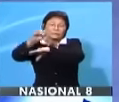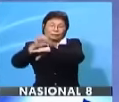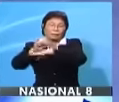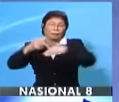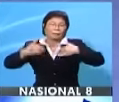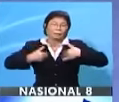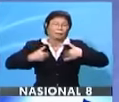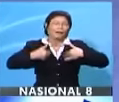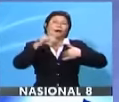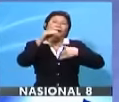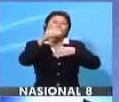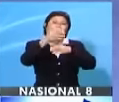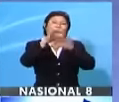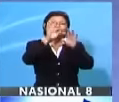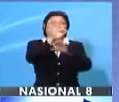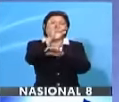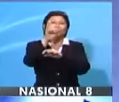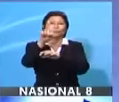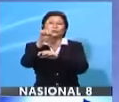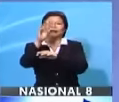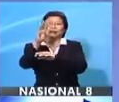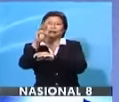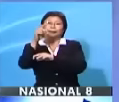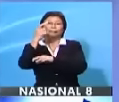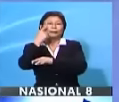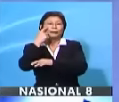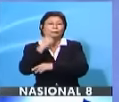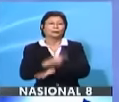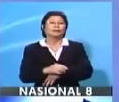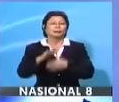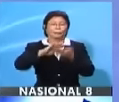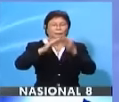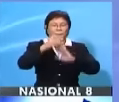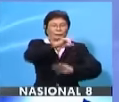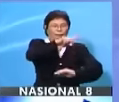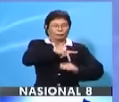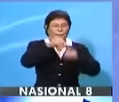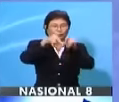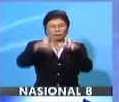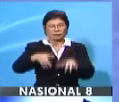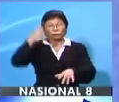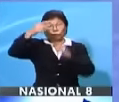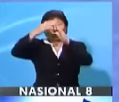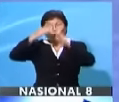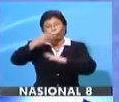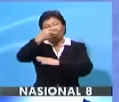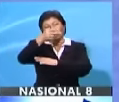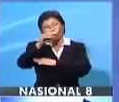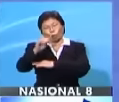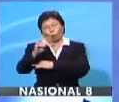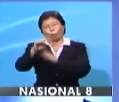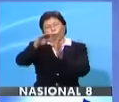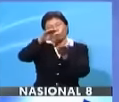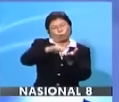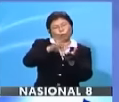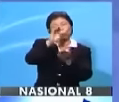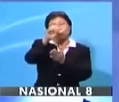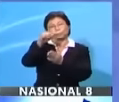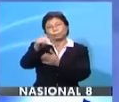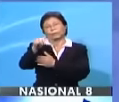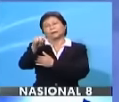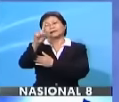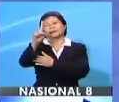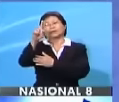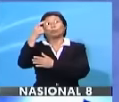memperolehi 9.69 mata. Gangsa turut menjadi milik peserta tuan rumah Ho Lin Ying yang hanya kurang